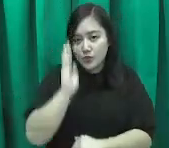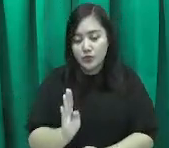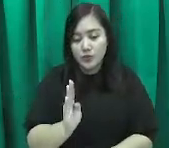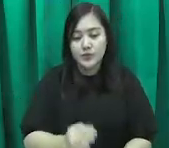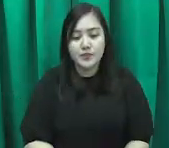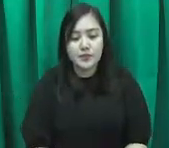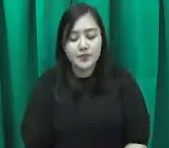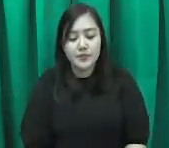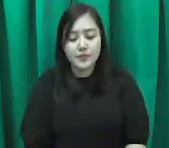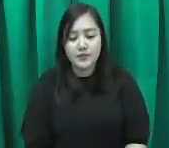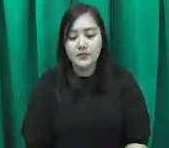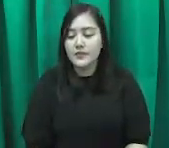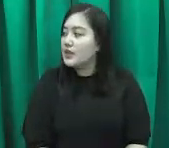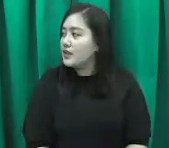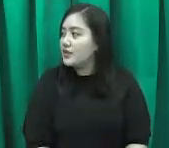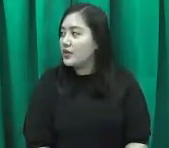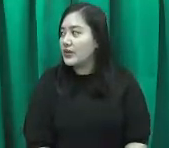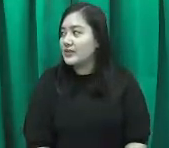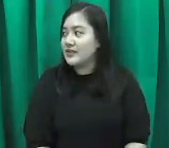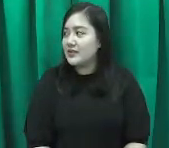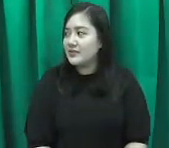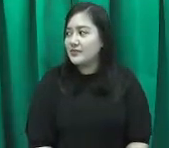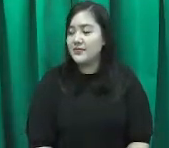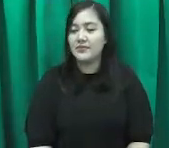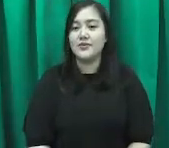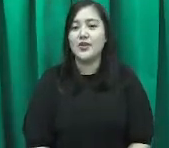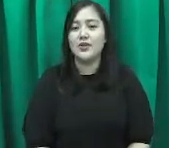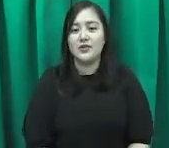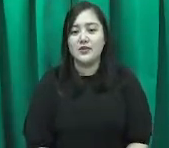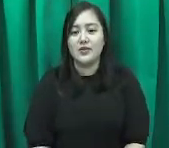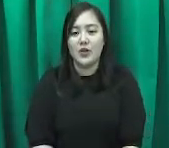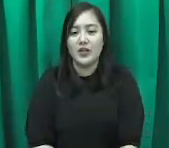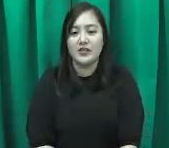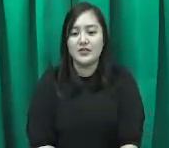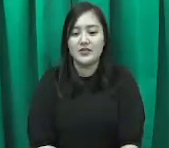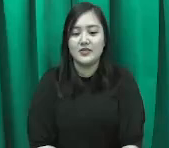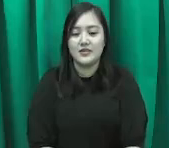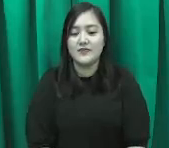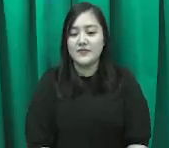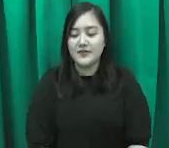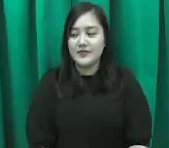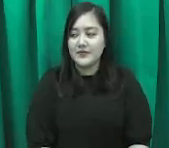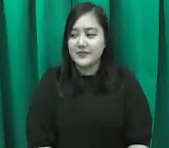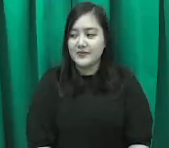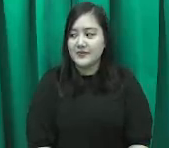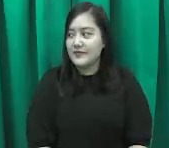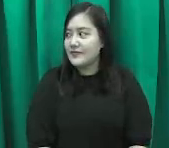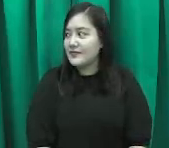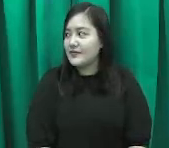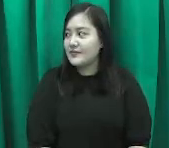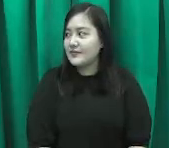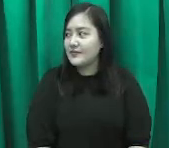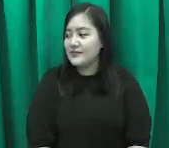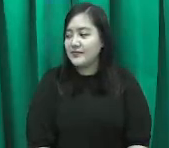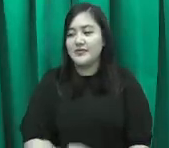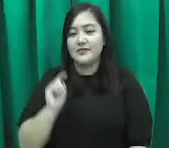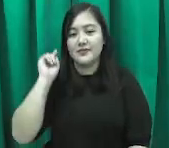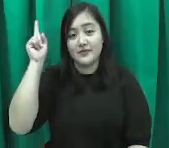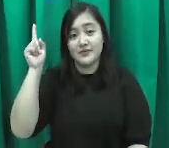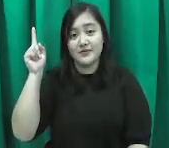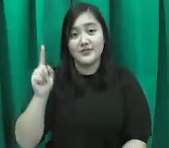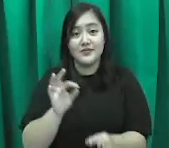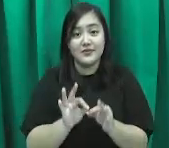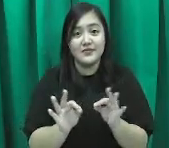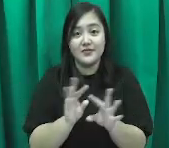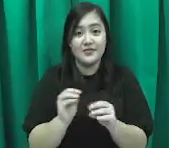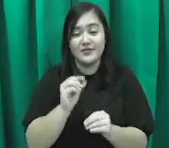Talagang dapat isali. Yeah. Talagang yes. nandyan dapat ang Panginoon. Kasi yeah. pag wala ang Panginoon, wala talagang... Wala talaga tayong